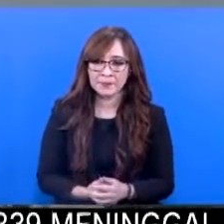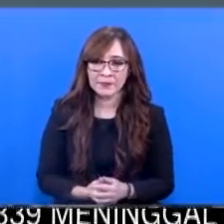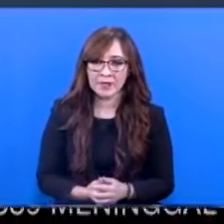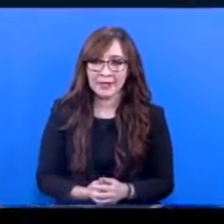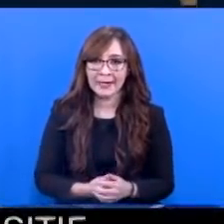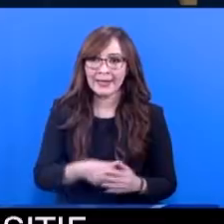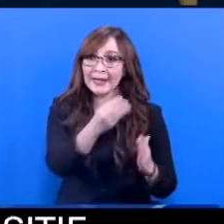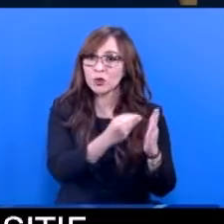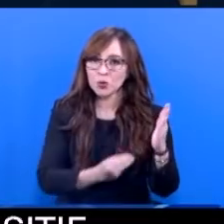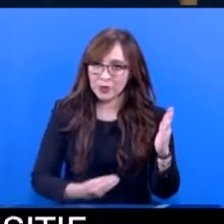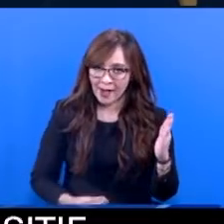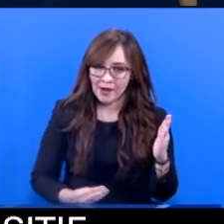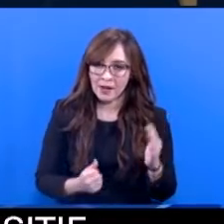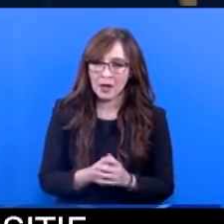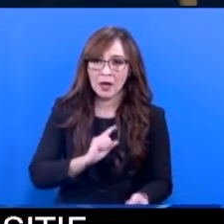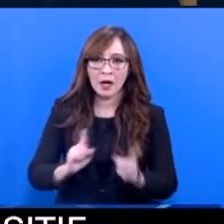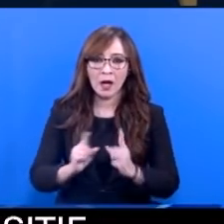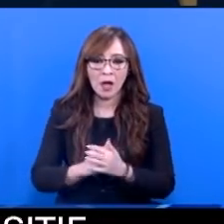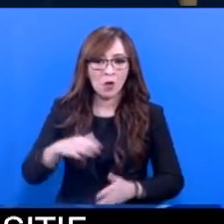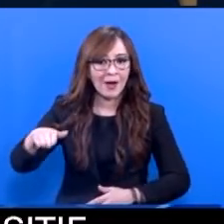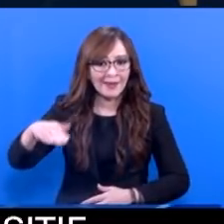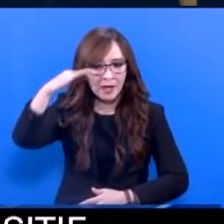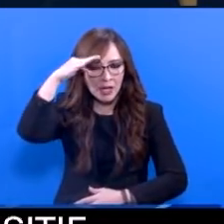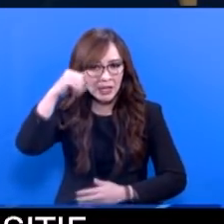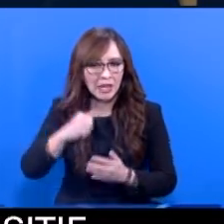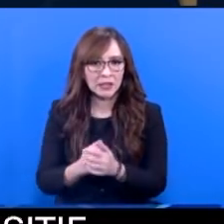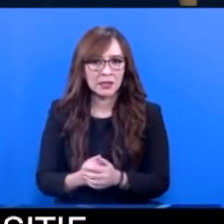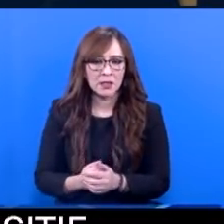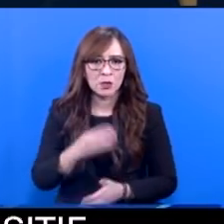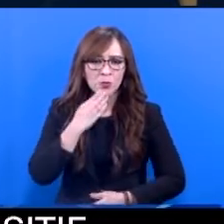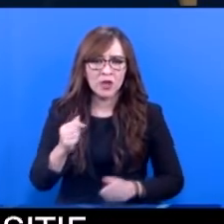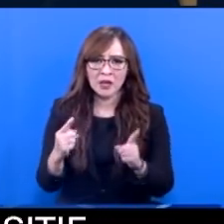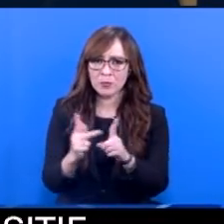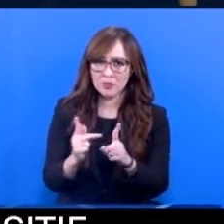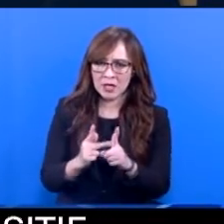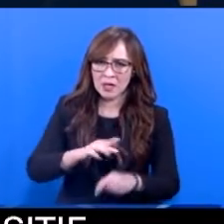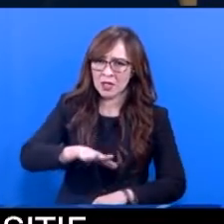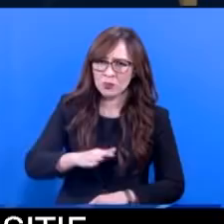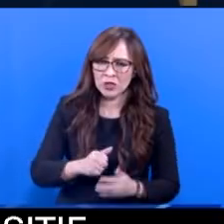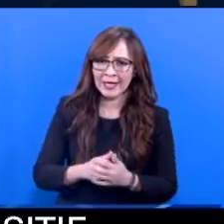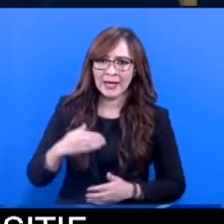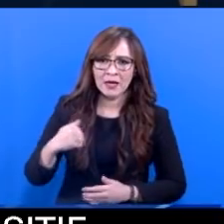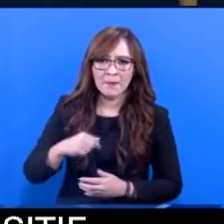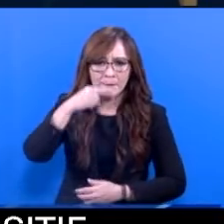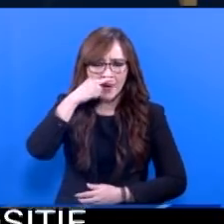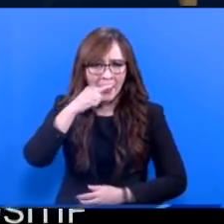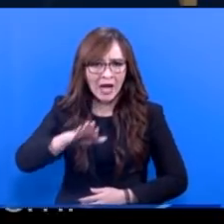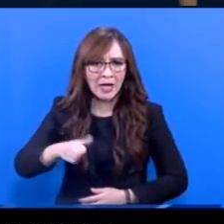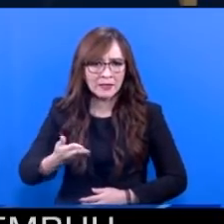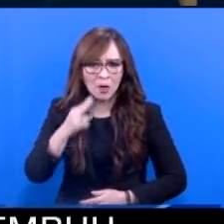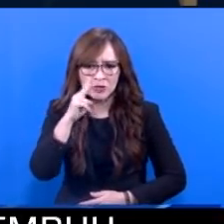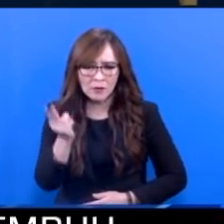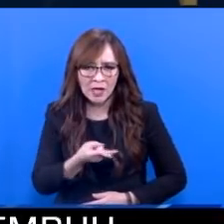genetika. Jika anak laki-laki mengalami hipospadia, kemungkinan ayah atau saudara laki-lakinya juga menderita